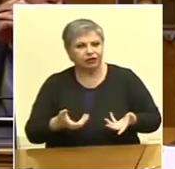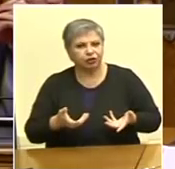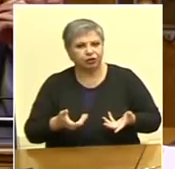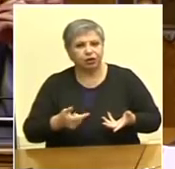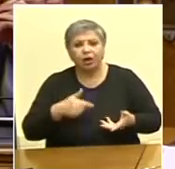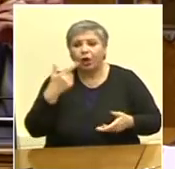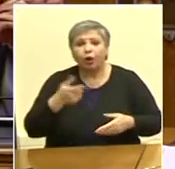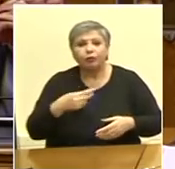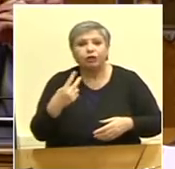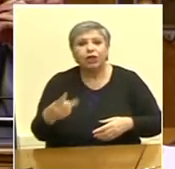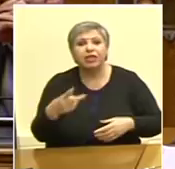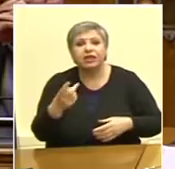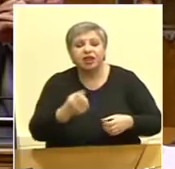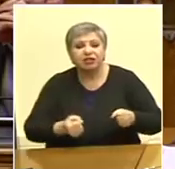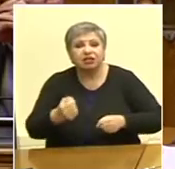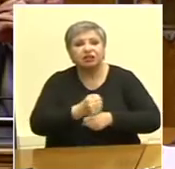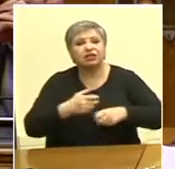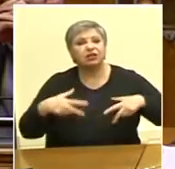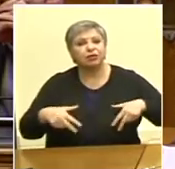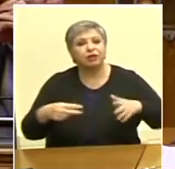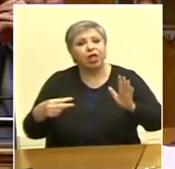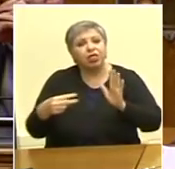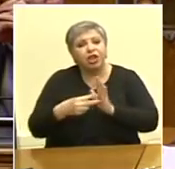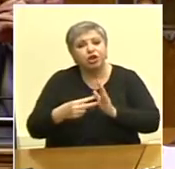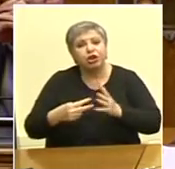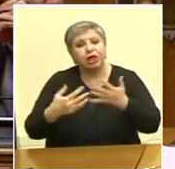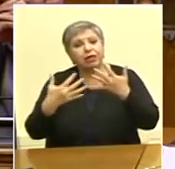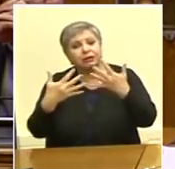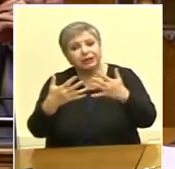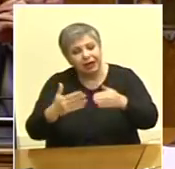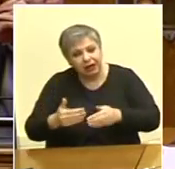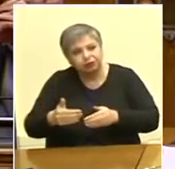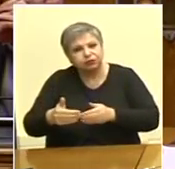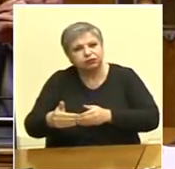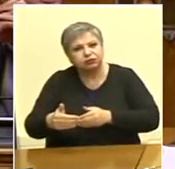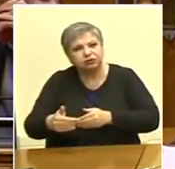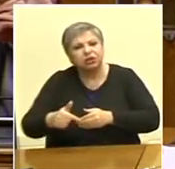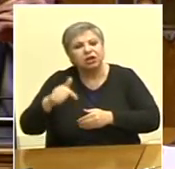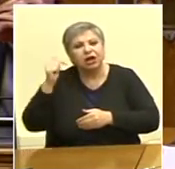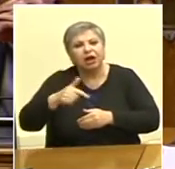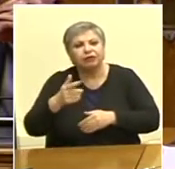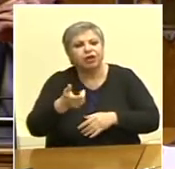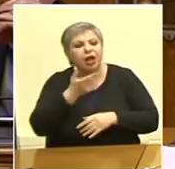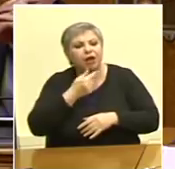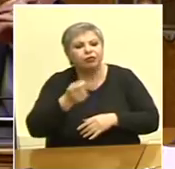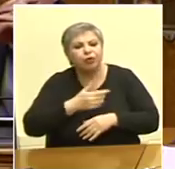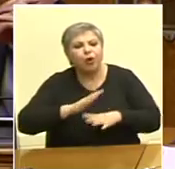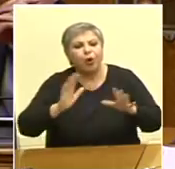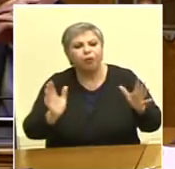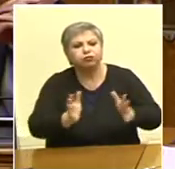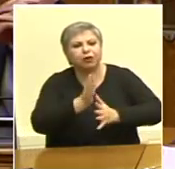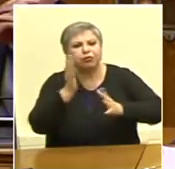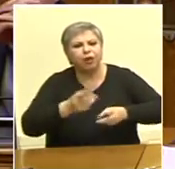σας, το 2010 και μετά, επικεντρώσαν εκεί που ήταν εύκολο, όποιον πάρει ο χάρος σε